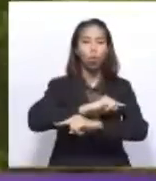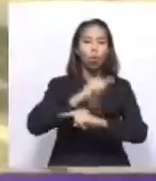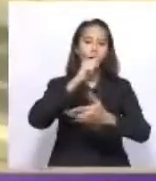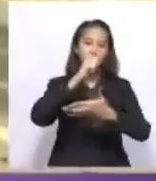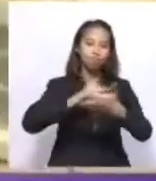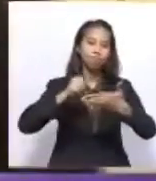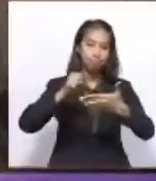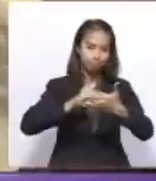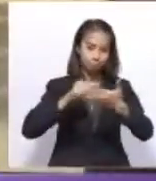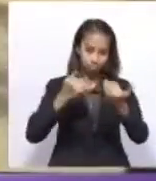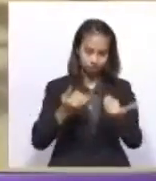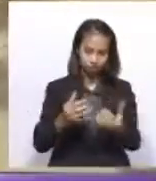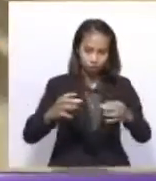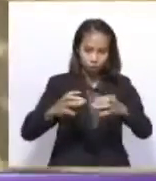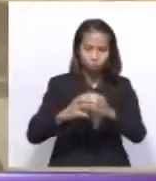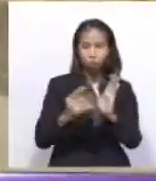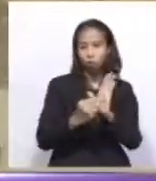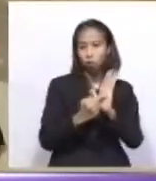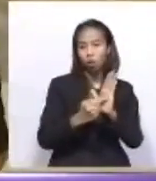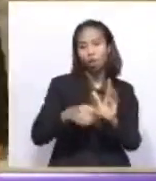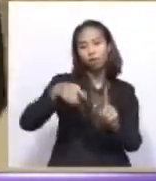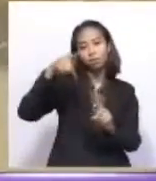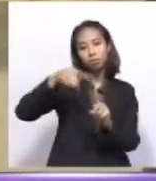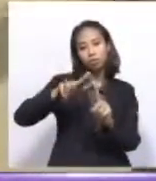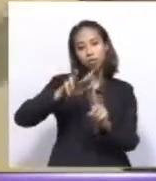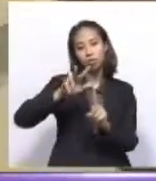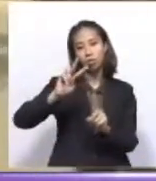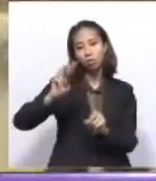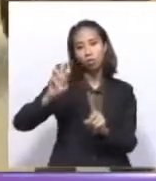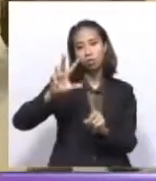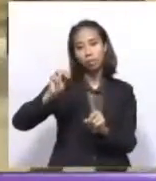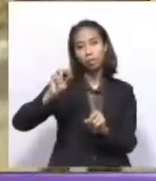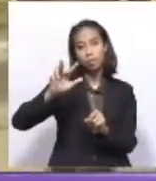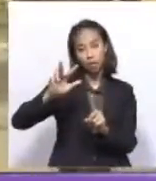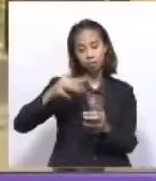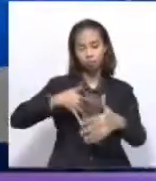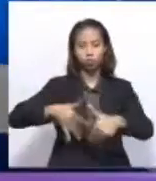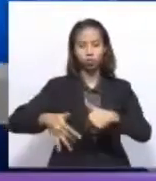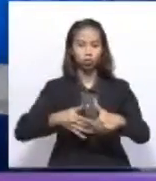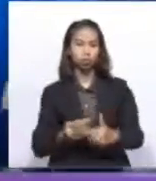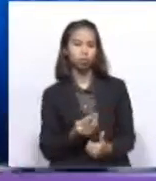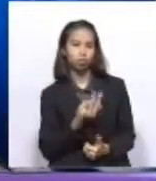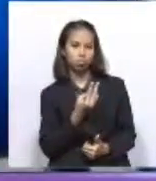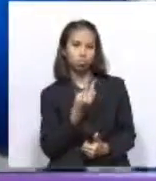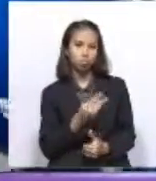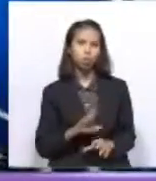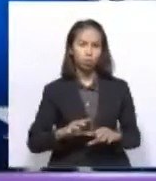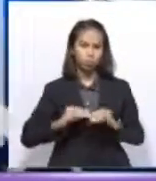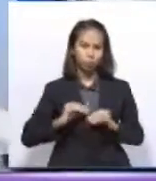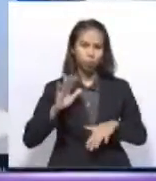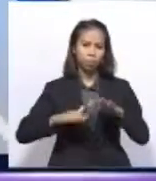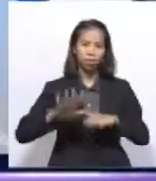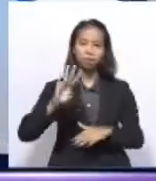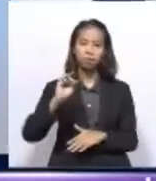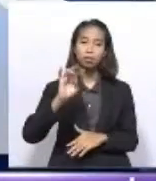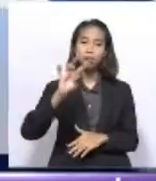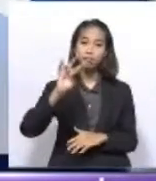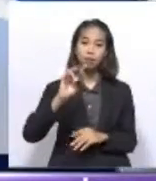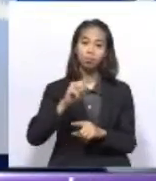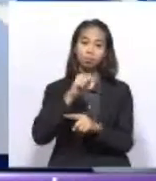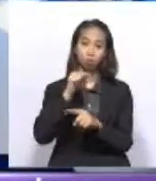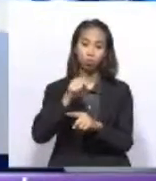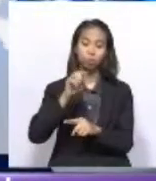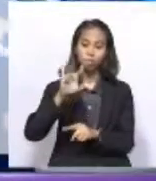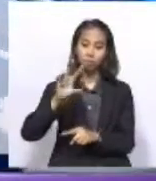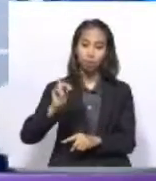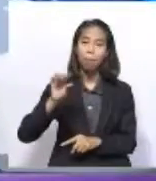างทั่วประเทศแล้วจำนวน 1,232 คนพบว่าประชาชนส่วนใหญ่นะครับหรืออยู่ที่ร้อยละ 47.38 เห็น